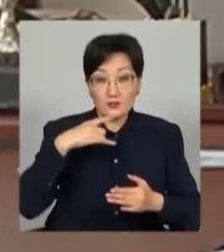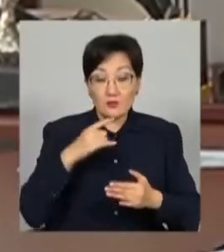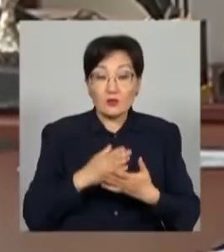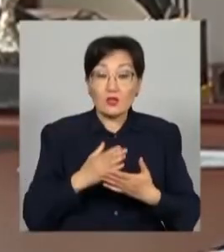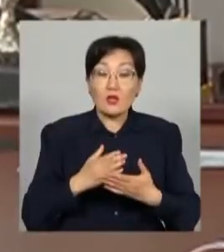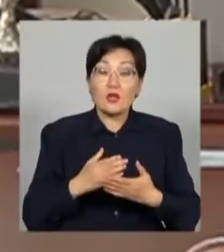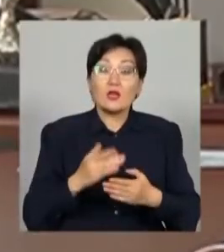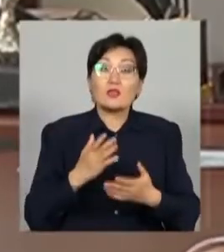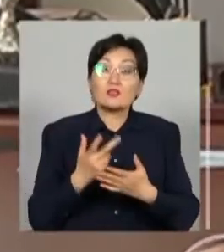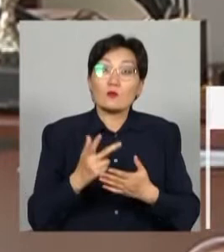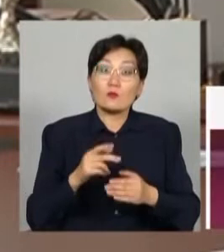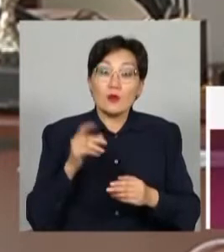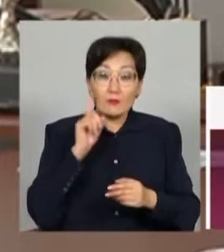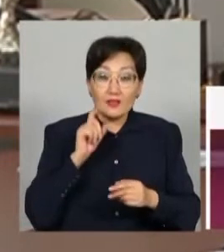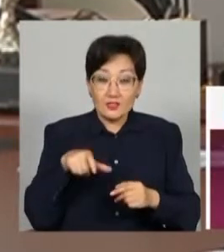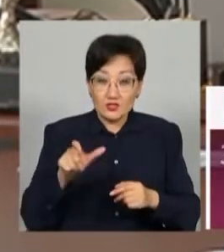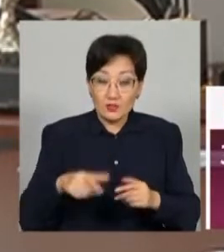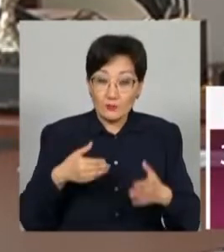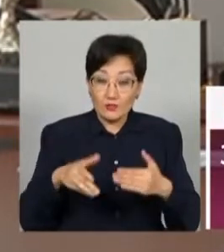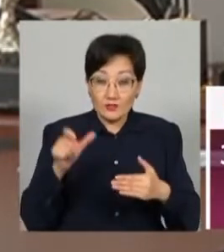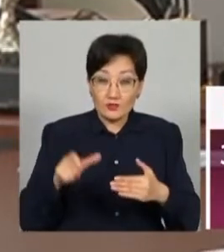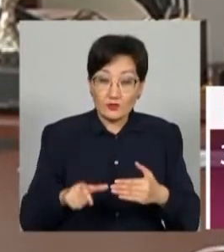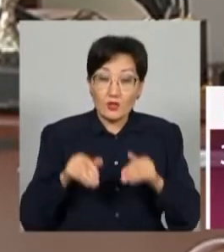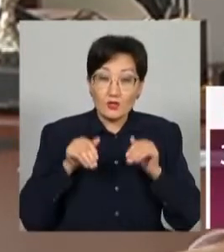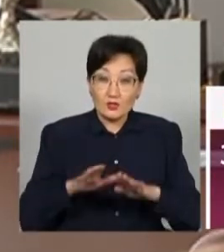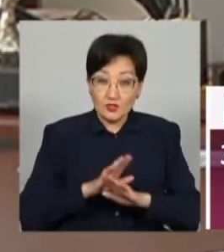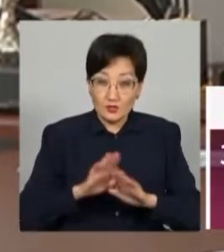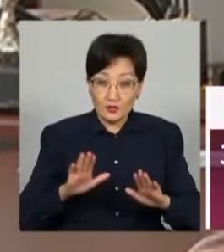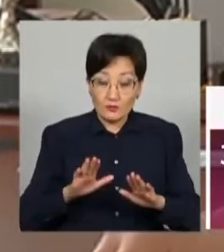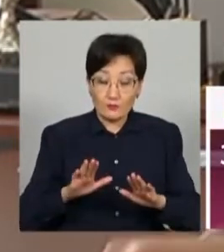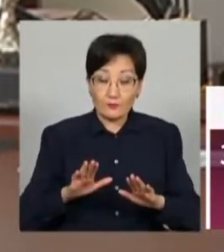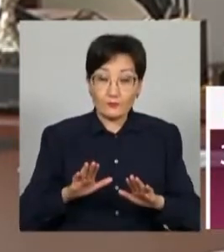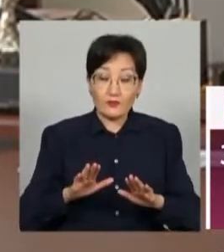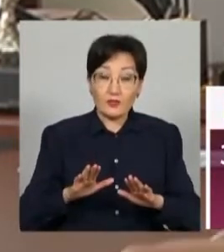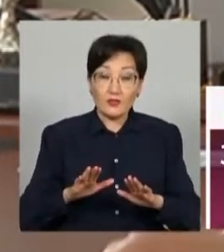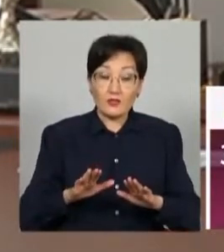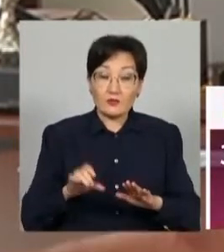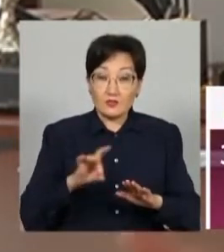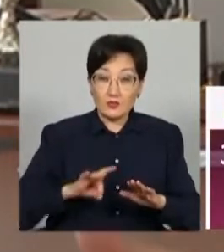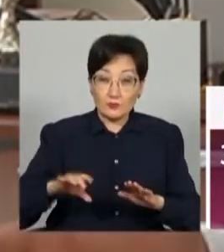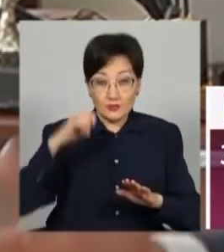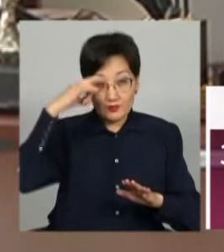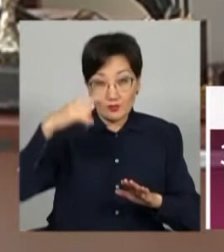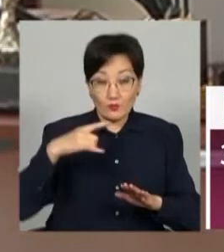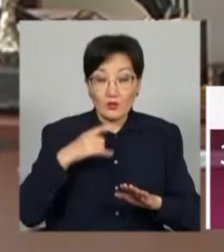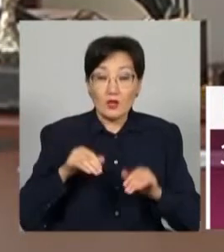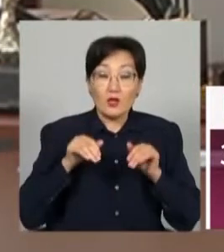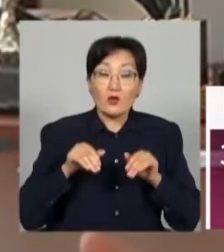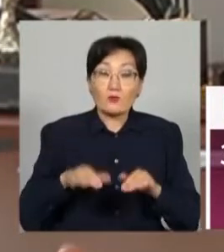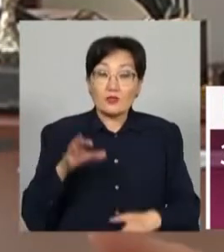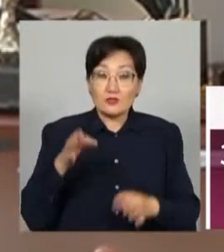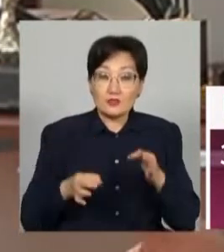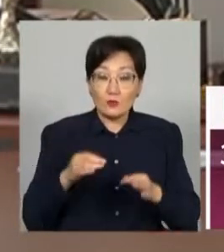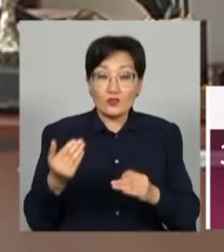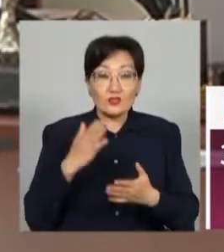презумпция невинности, пока в отношении человека не вышел приговор, решение Республики Казахстан, приговор суда, он еще